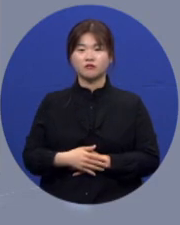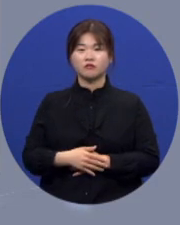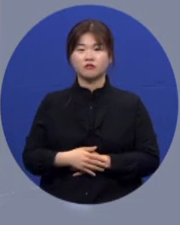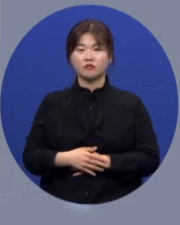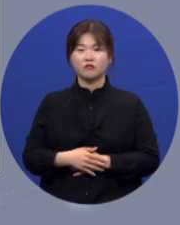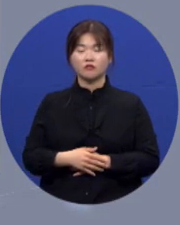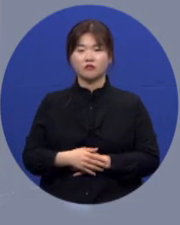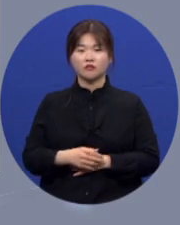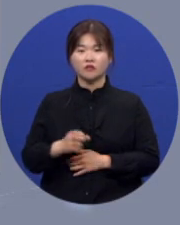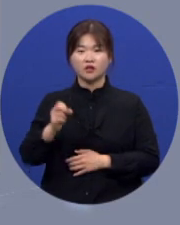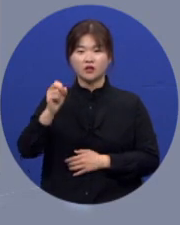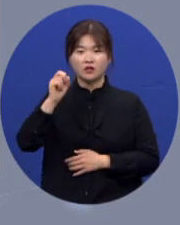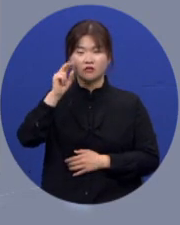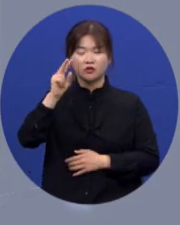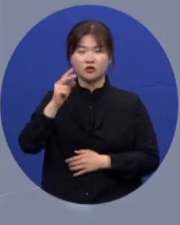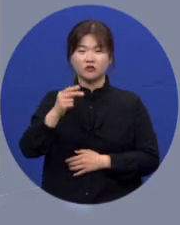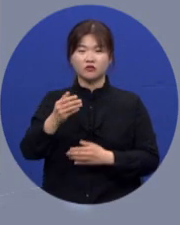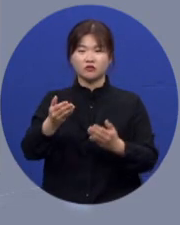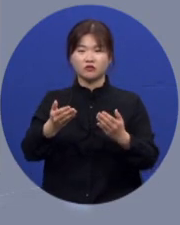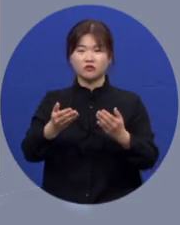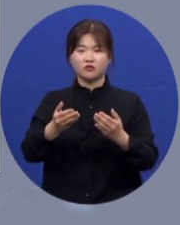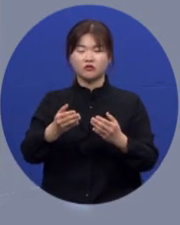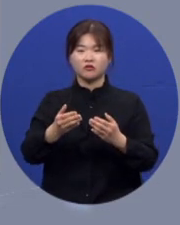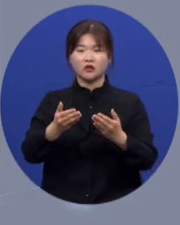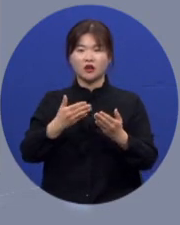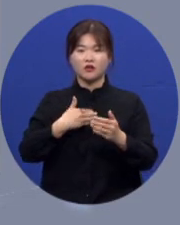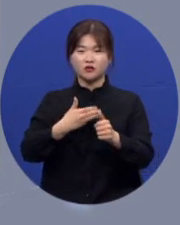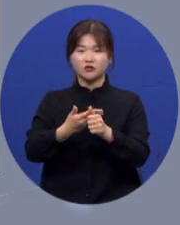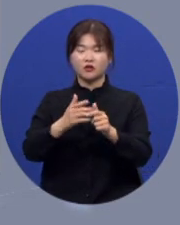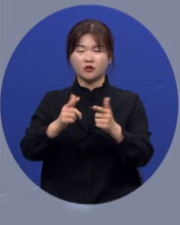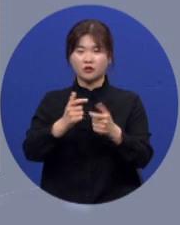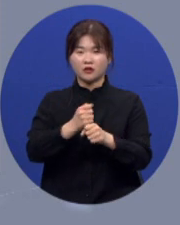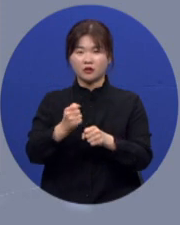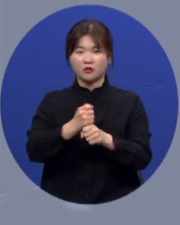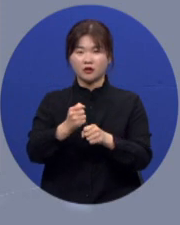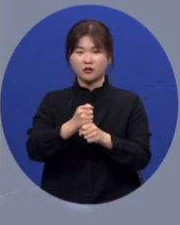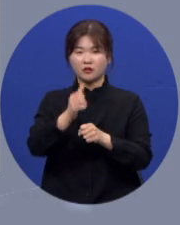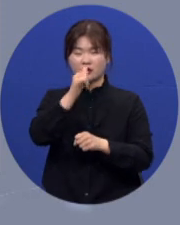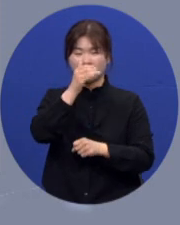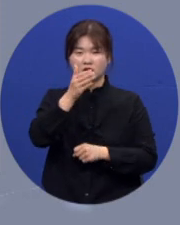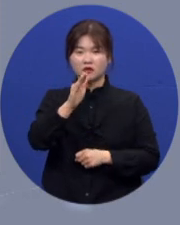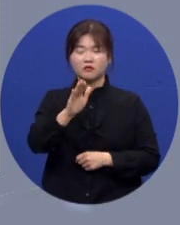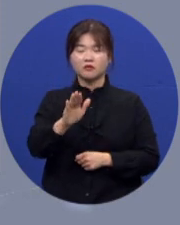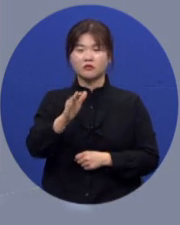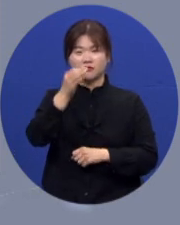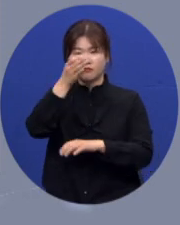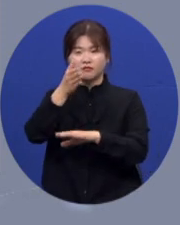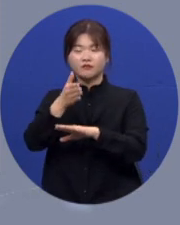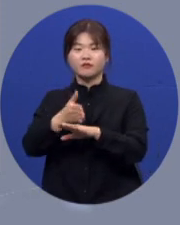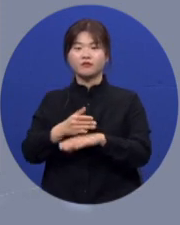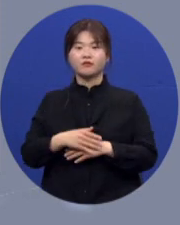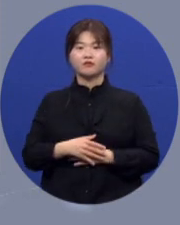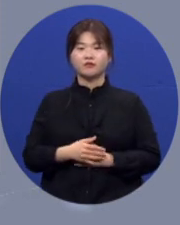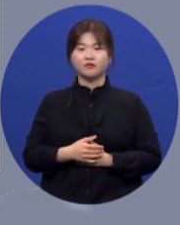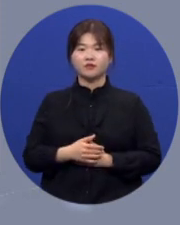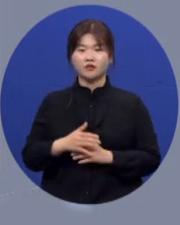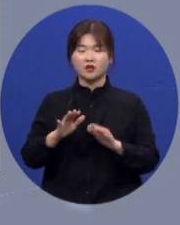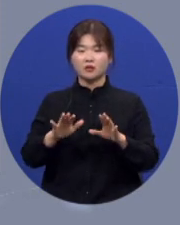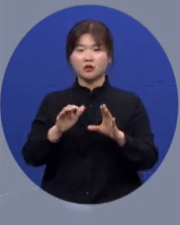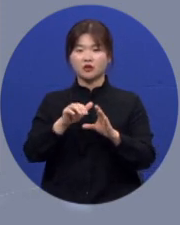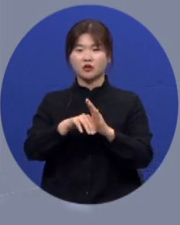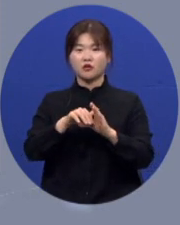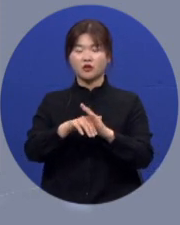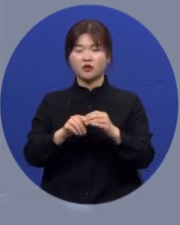아무 힌트도 주지 않고 말씀하셔가지고 좀 당황스럽긴 한데 이거 미안합니다. 일단은 이번 선거